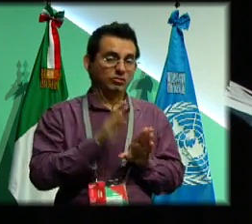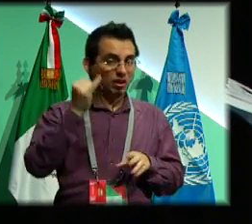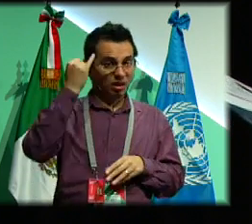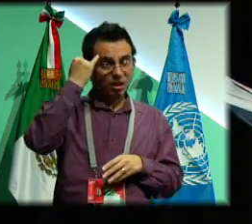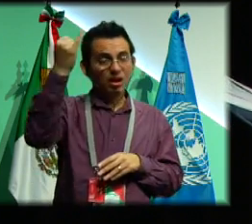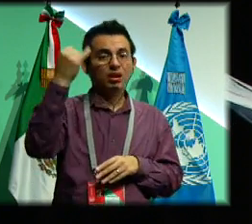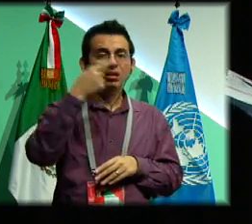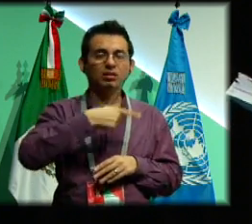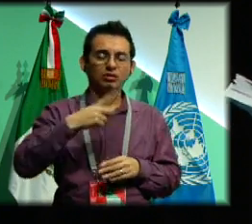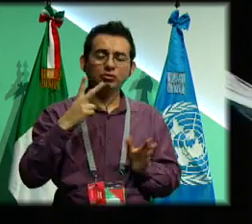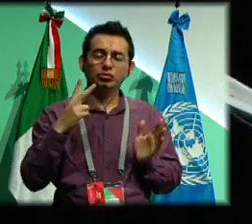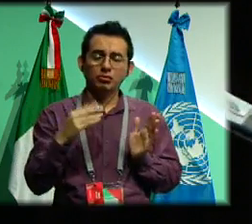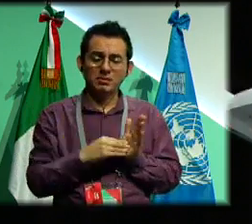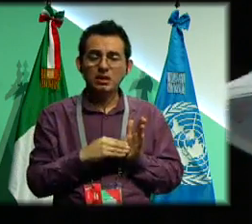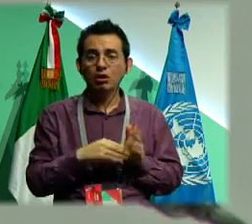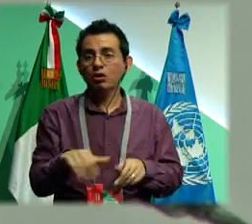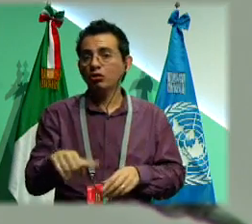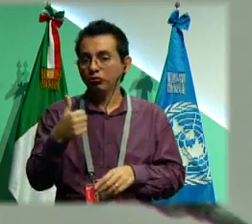l'infrastructure de l'Internet.